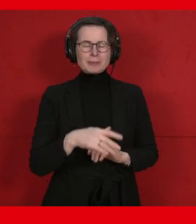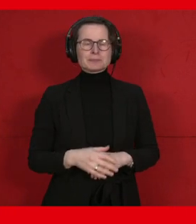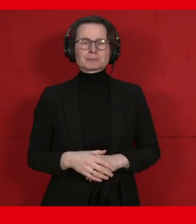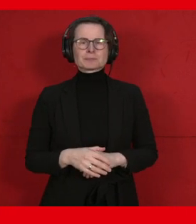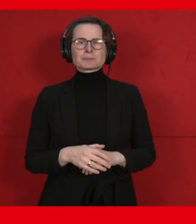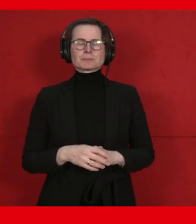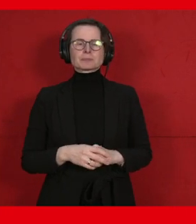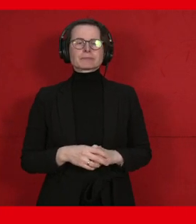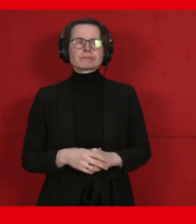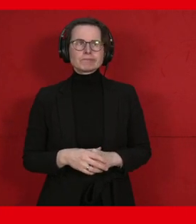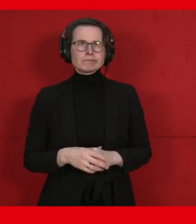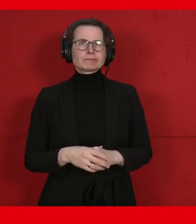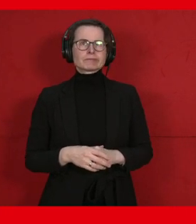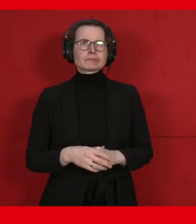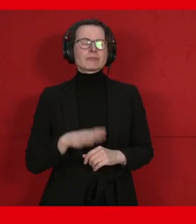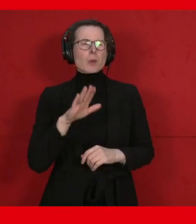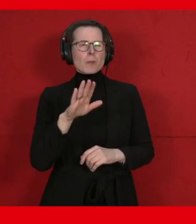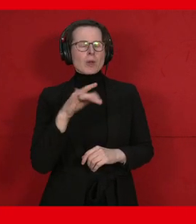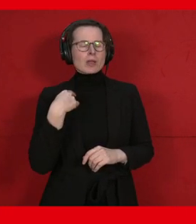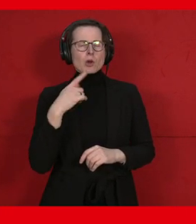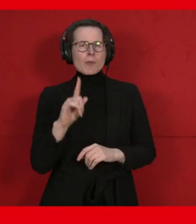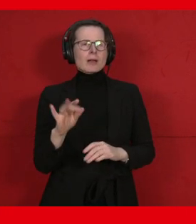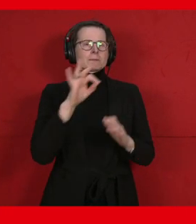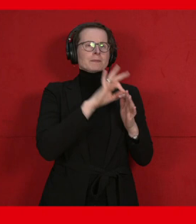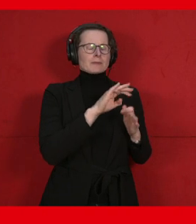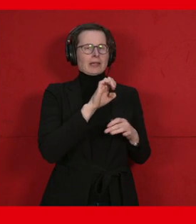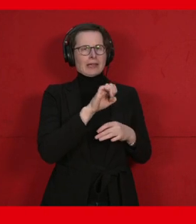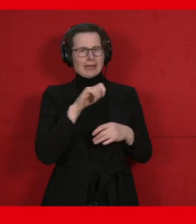Ich würde gerne noch einmal kurz beim EEG ansetzen.